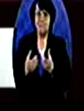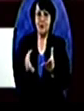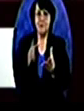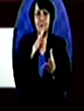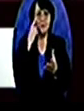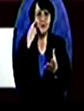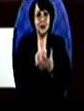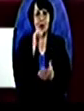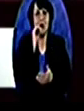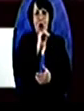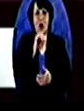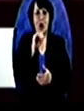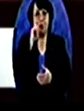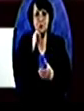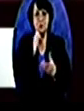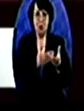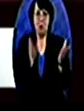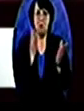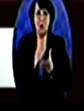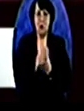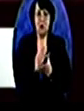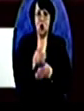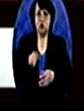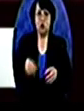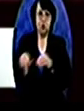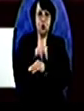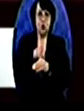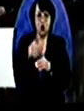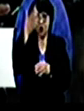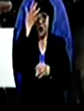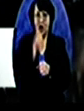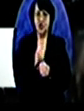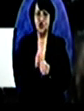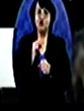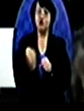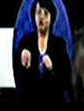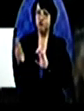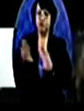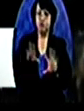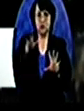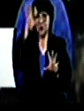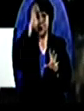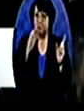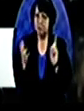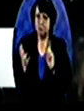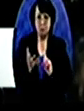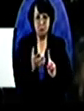байгаа. Ерөнхий сайд хүрэлцэх одоо дүүргийн төрийн албан хаагчдтай уулзж байна. Дараа нь ажлын хэсэг Багнуур дүүргийн